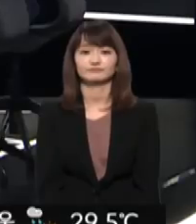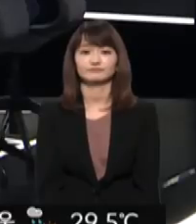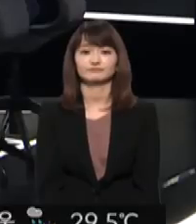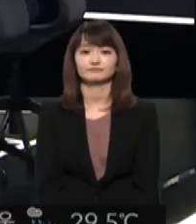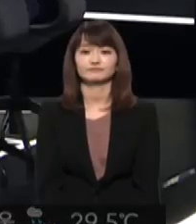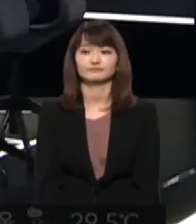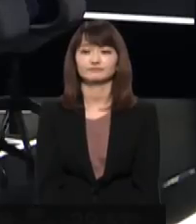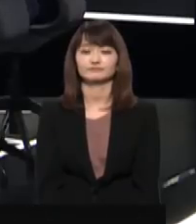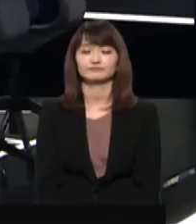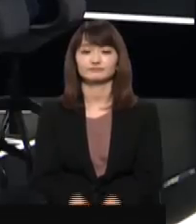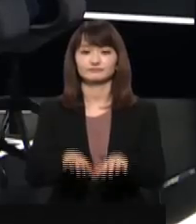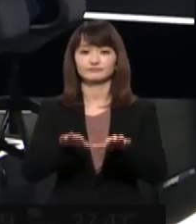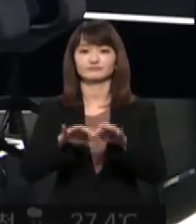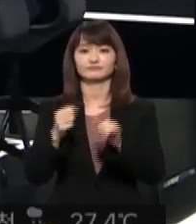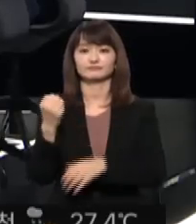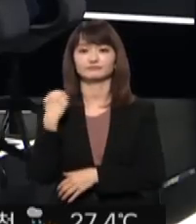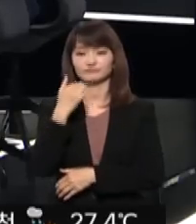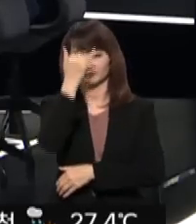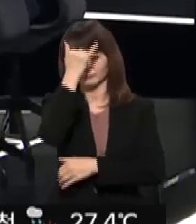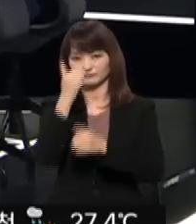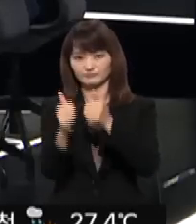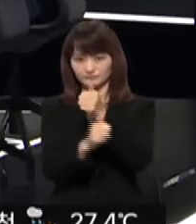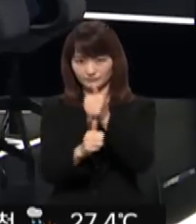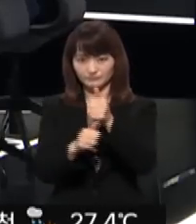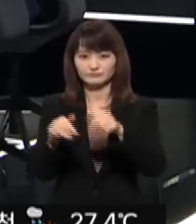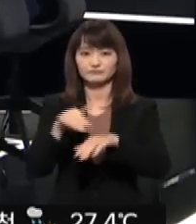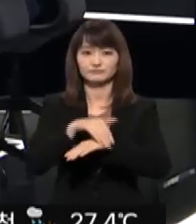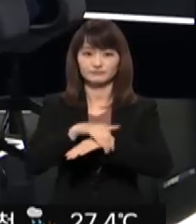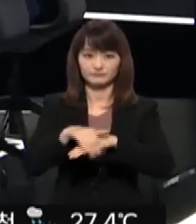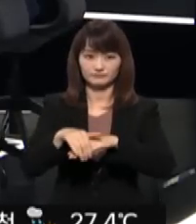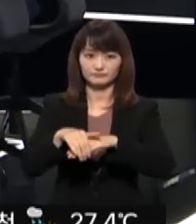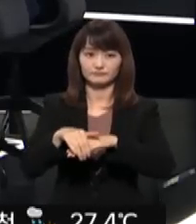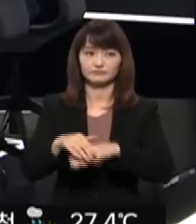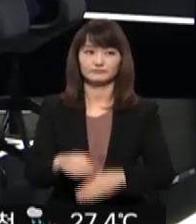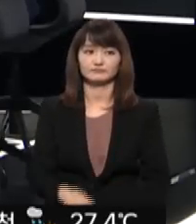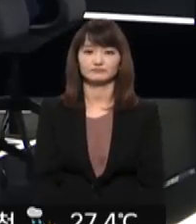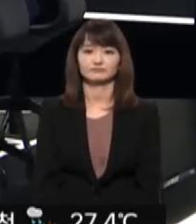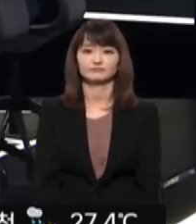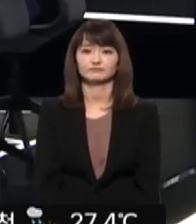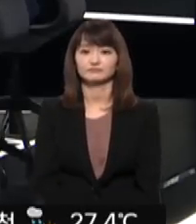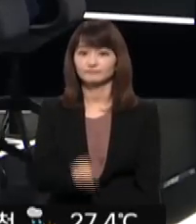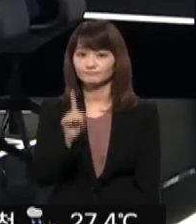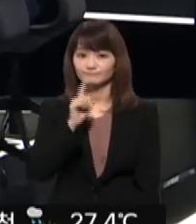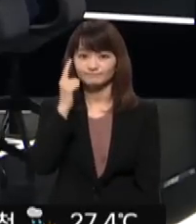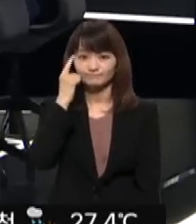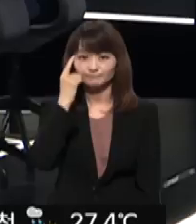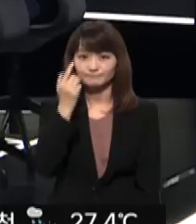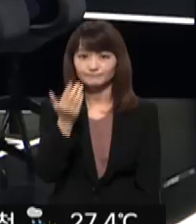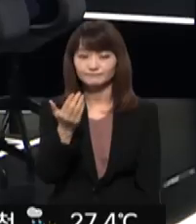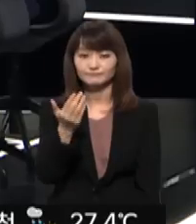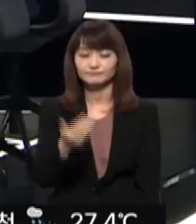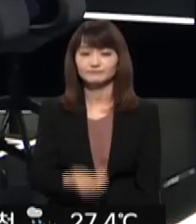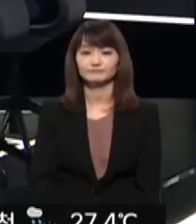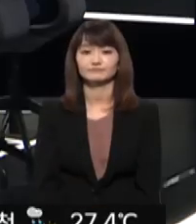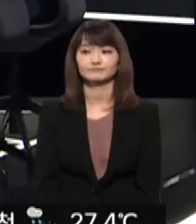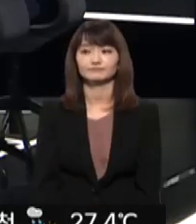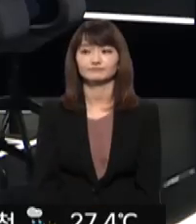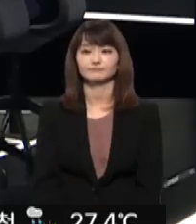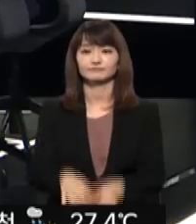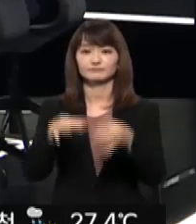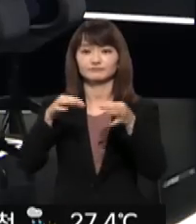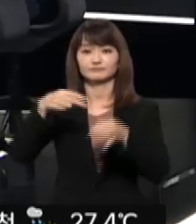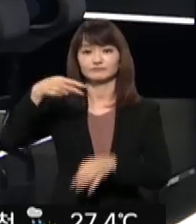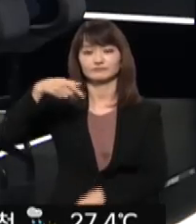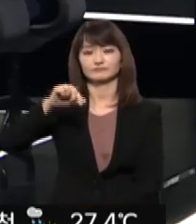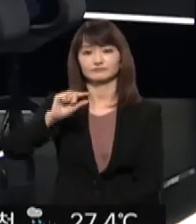예 오늘 국민의 밀리가 예정이 돼 있습니다 어떻게 보십니까 일단 김성환